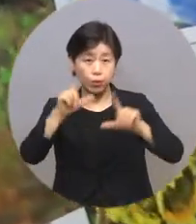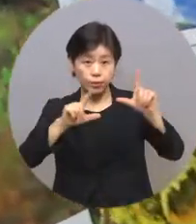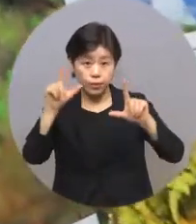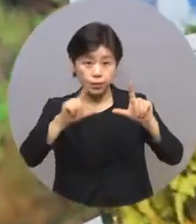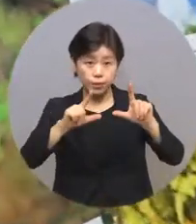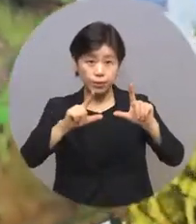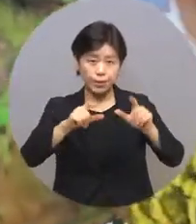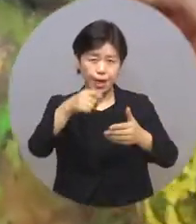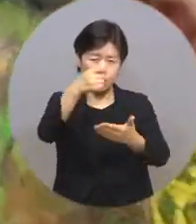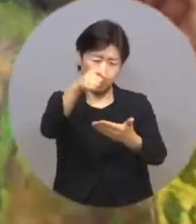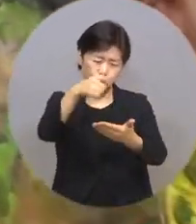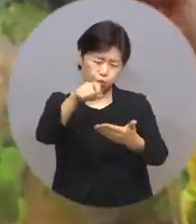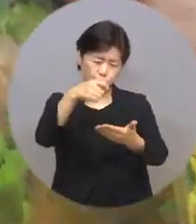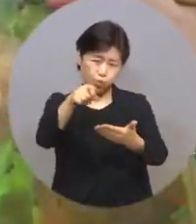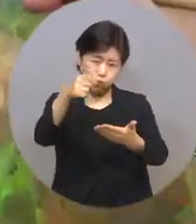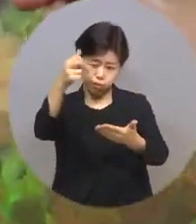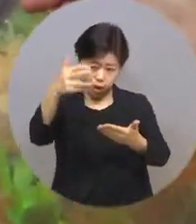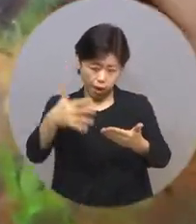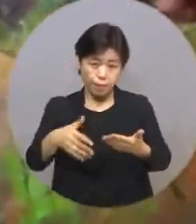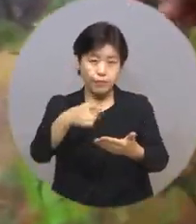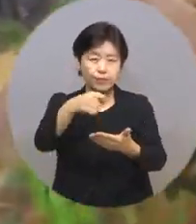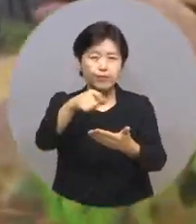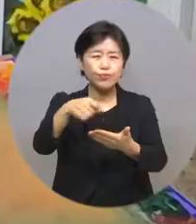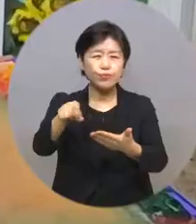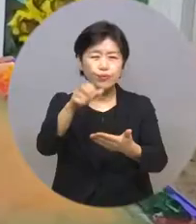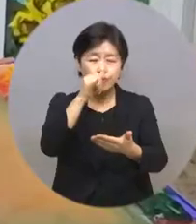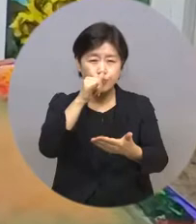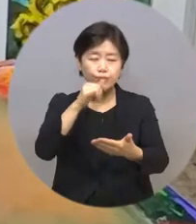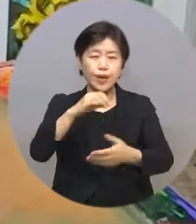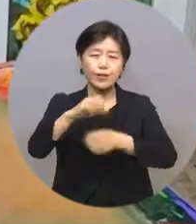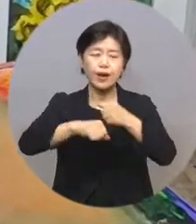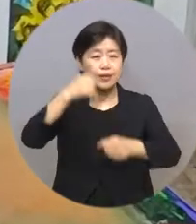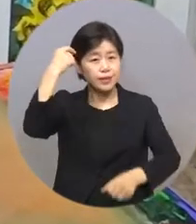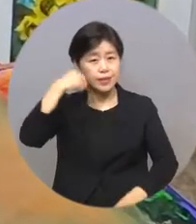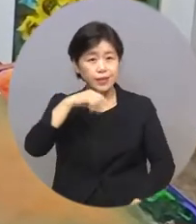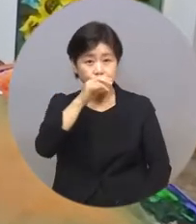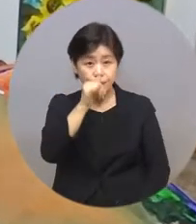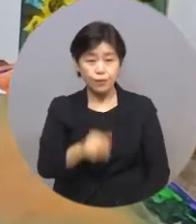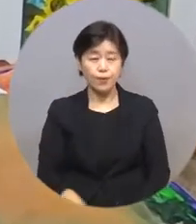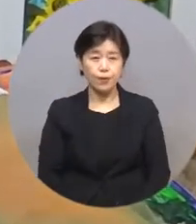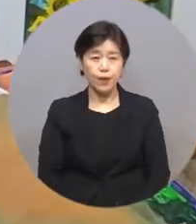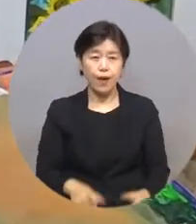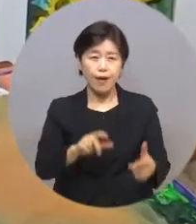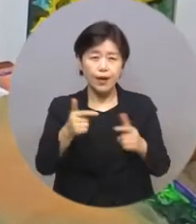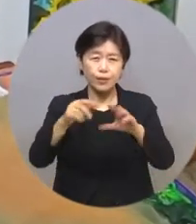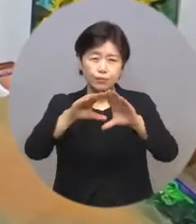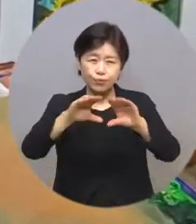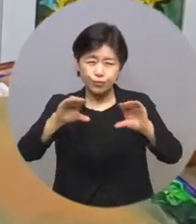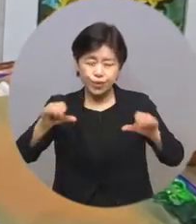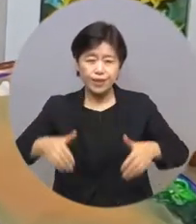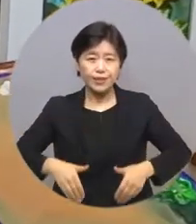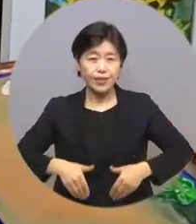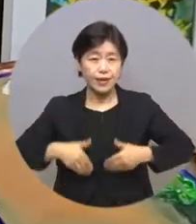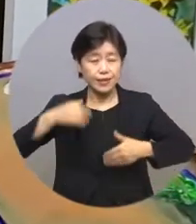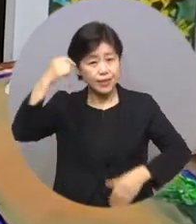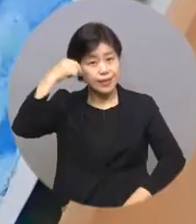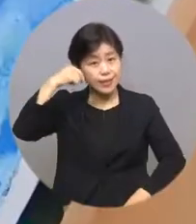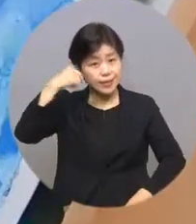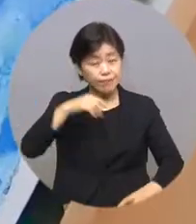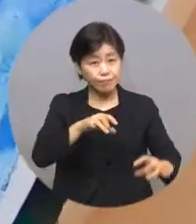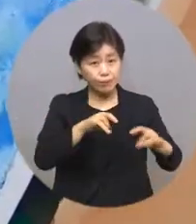덧칠해 색감은 깊이 있는 화폭의 자유로움을 더해주고 그 안에 숨겨진 부드럽고 따뜻한